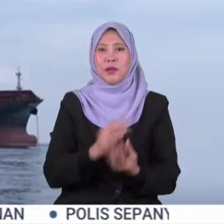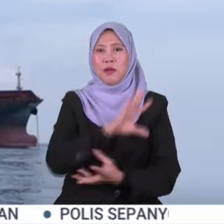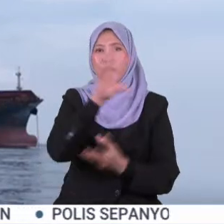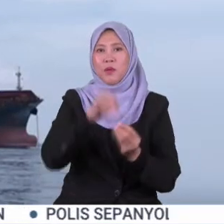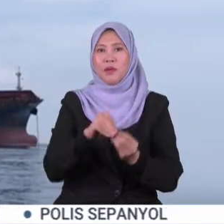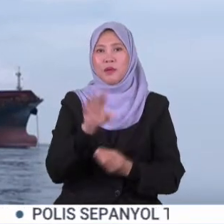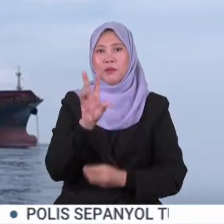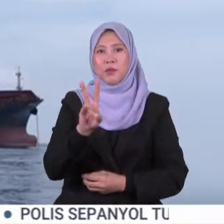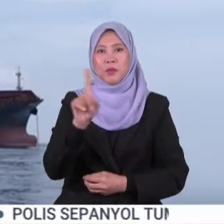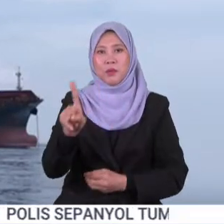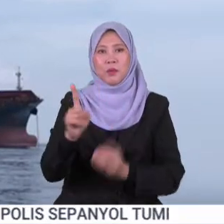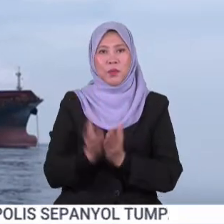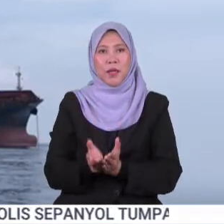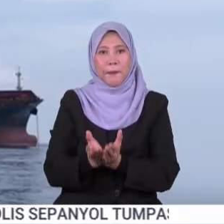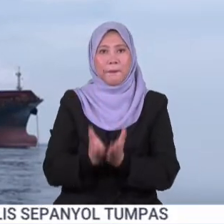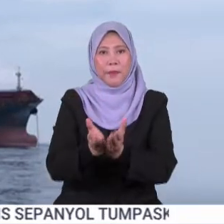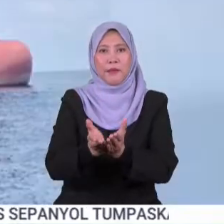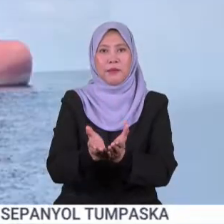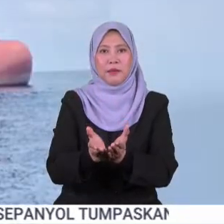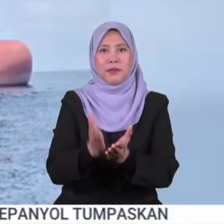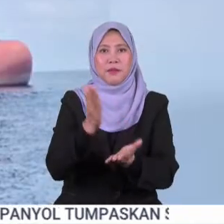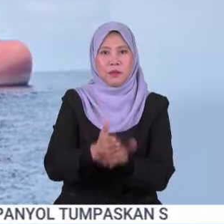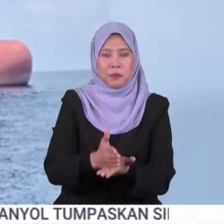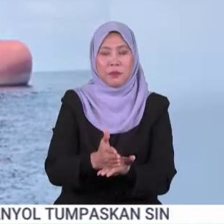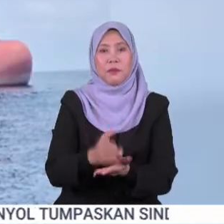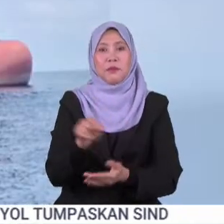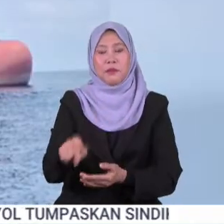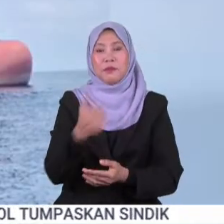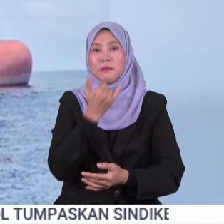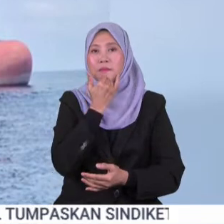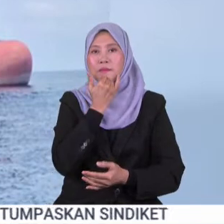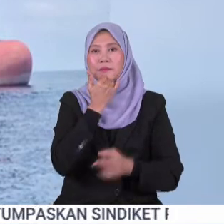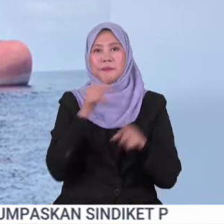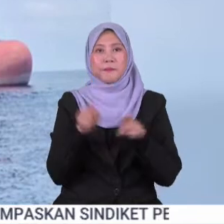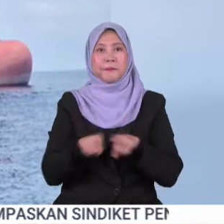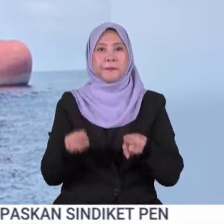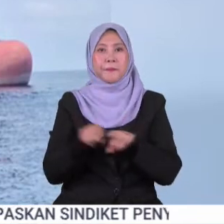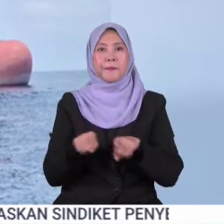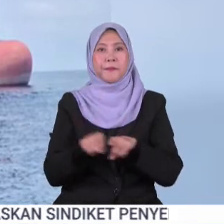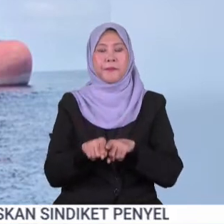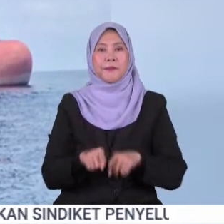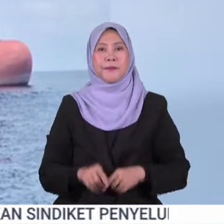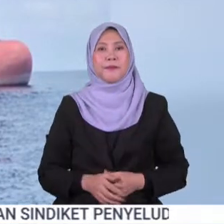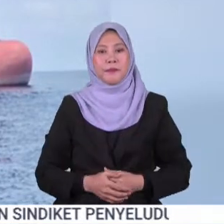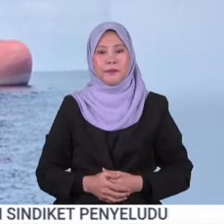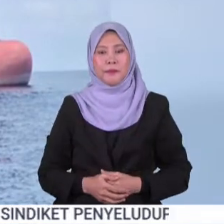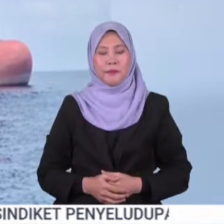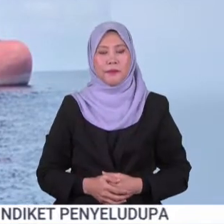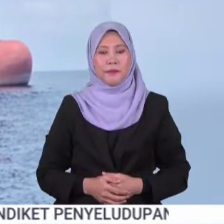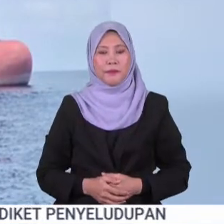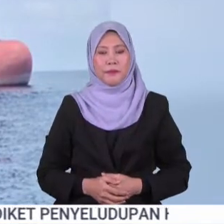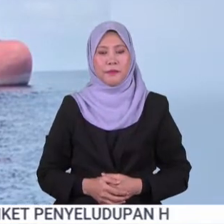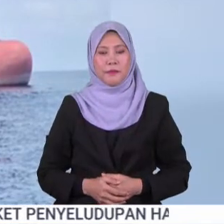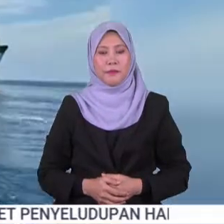keseluruhan 71 kapal ditahan sepanjang tahun ini atas kesalahan serupa.